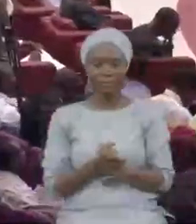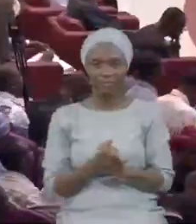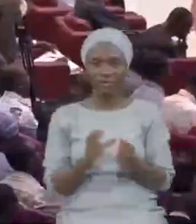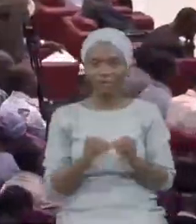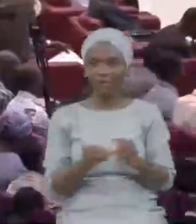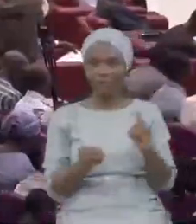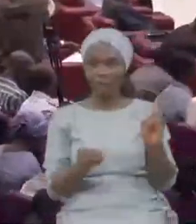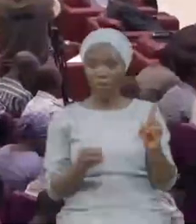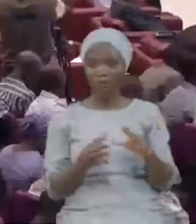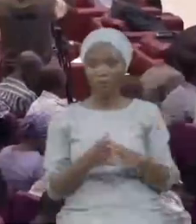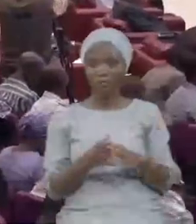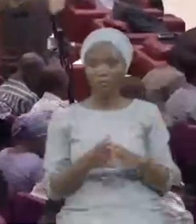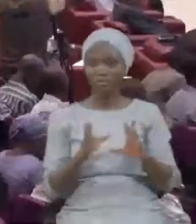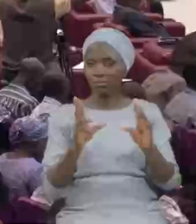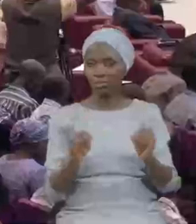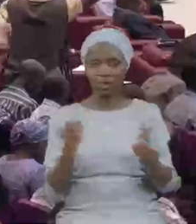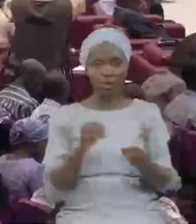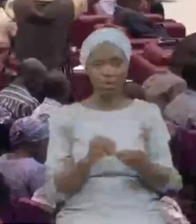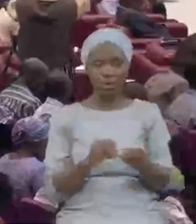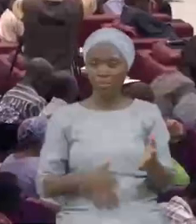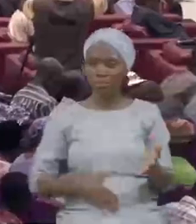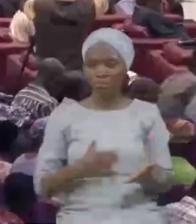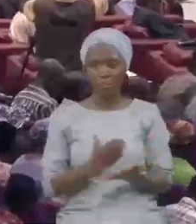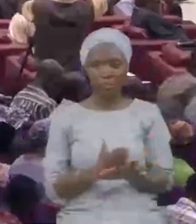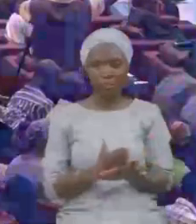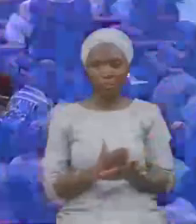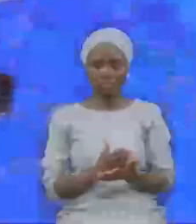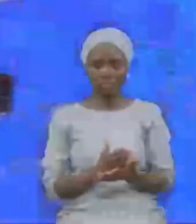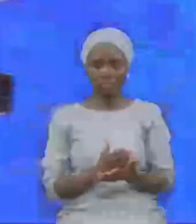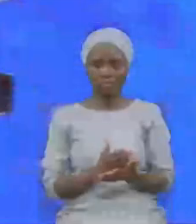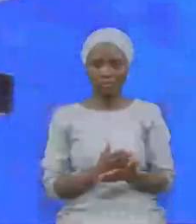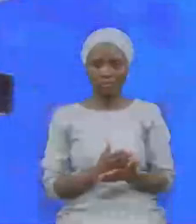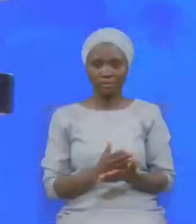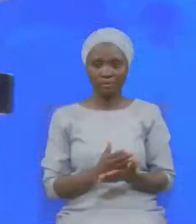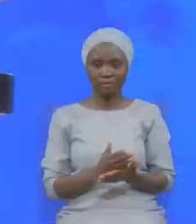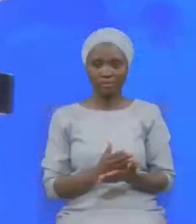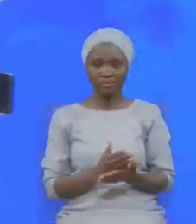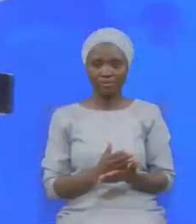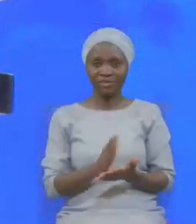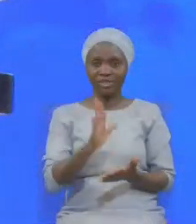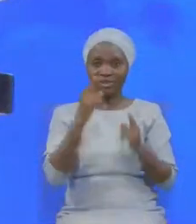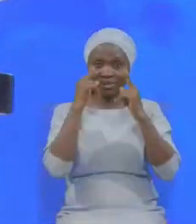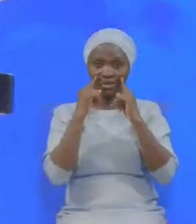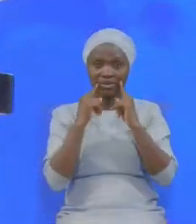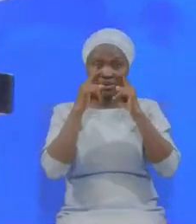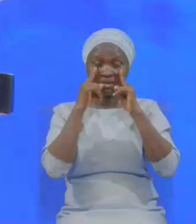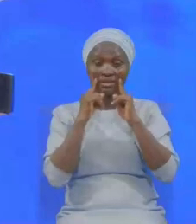Numéro 1. Plus jamais de stérilité. Essuyez ses larmes.